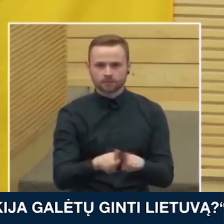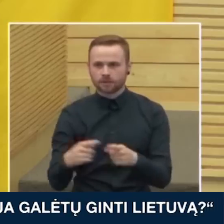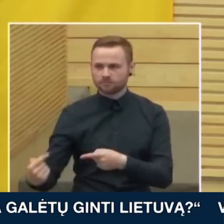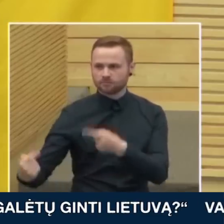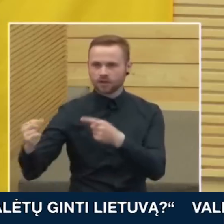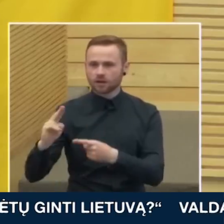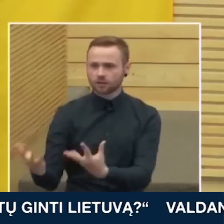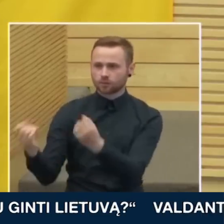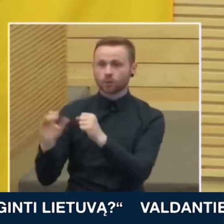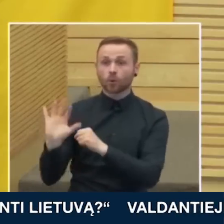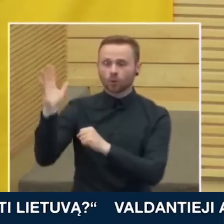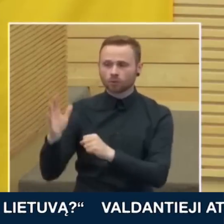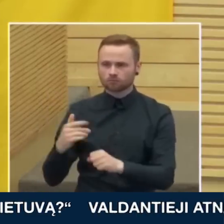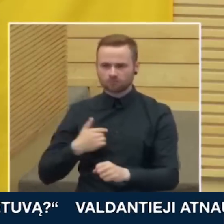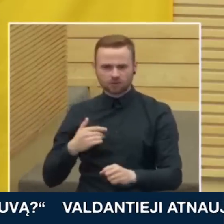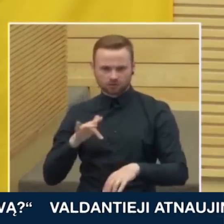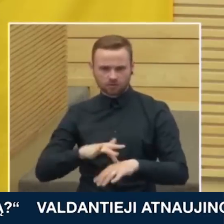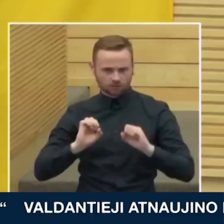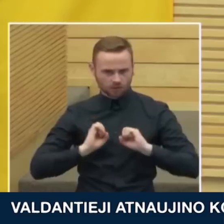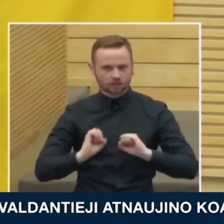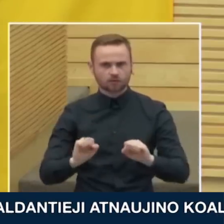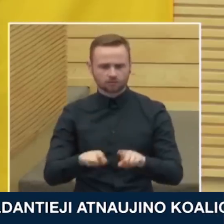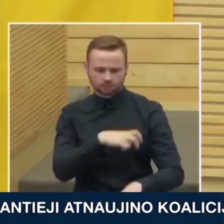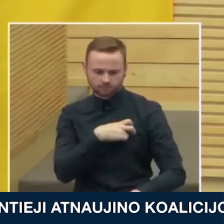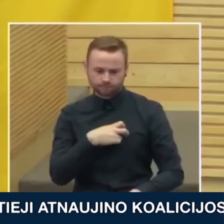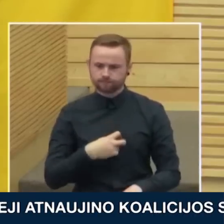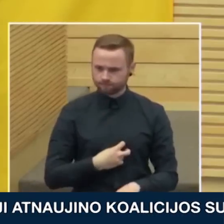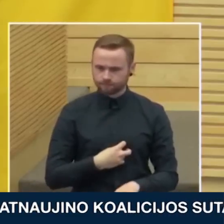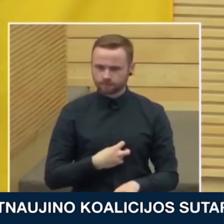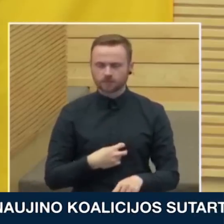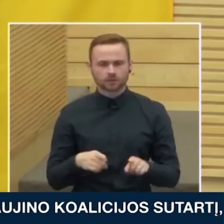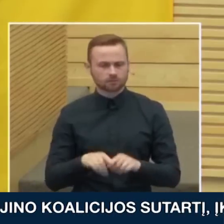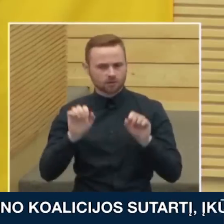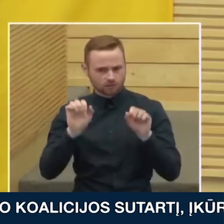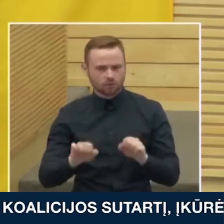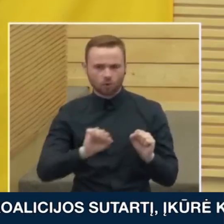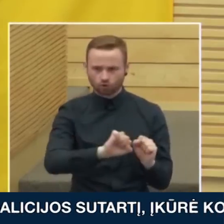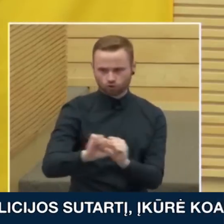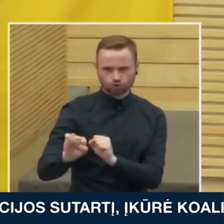lemiame akimirką būsime drąsūs ir ištingi. Ir kad pajėgsime apsiginti.